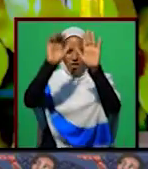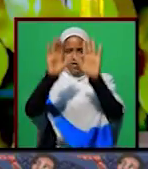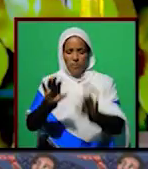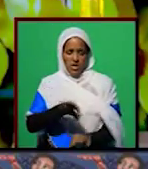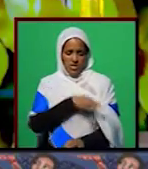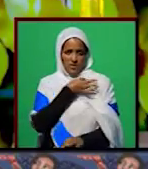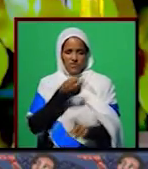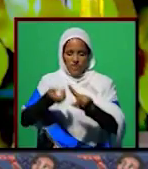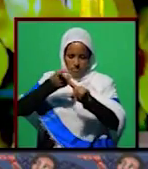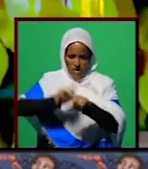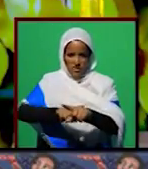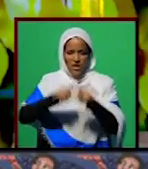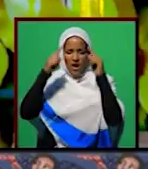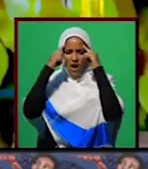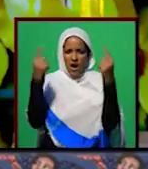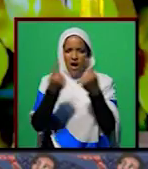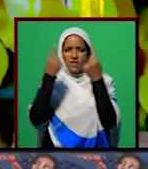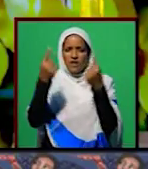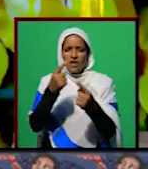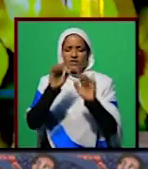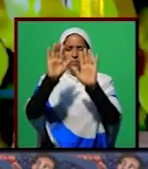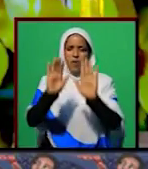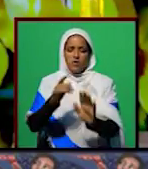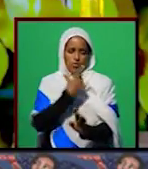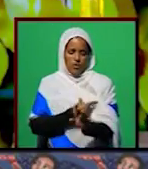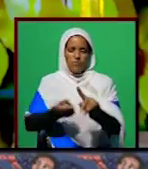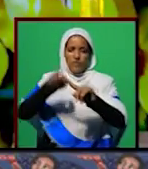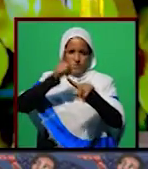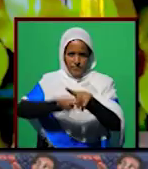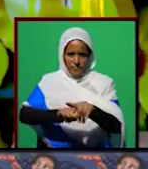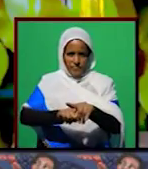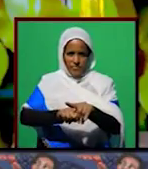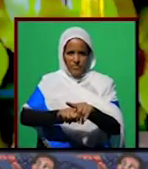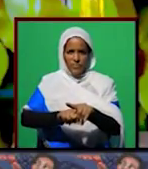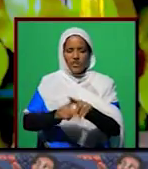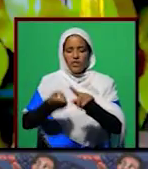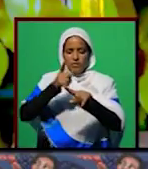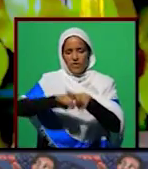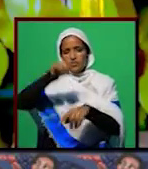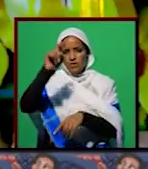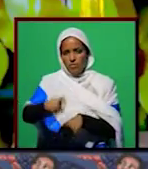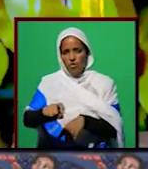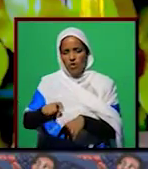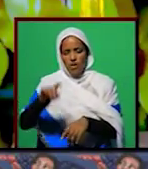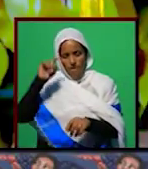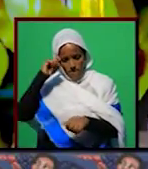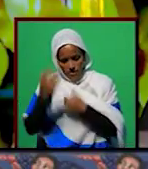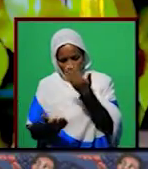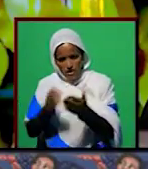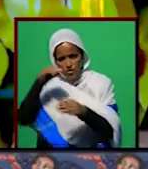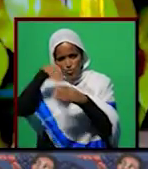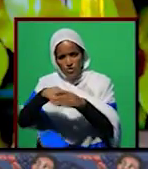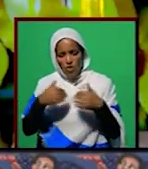ትመለስ፣ ኃጢአት የማረከው ልብ ይመለስ፣ የተማረከ ሁሉ ሊመለስ ይገባዋል። በባርነት ውስጥ ያለው ሁሉ ደግሞ